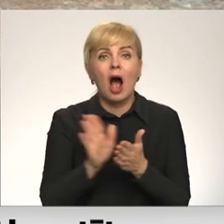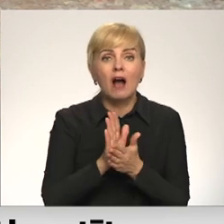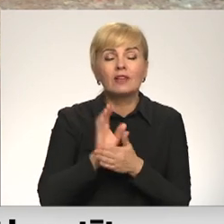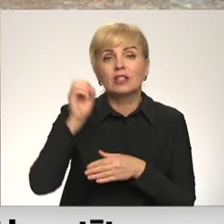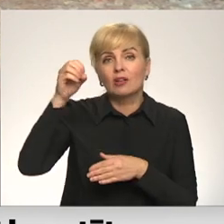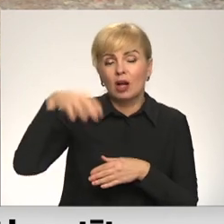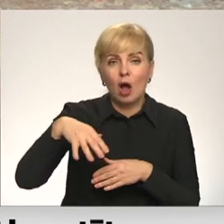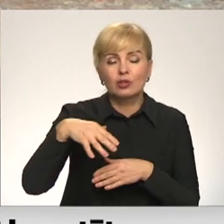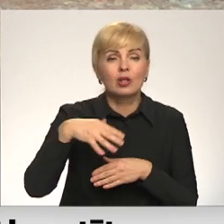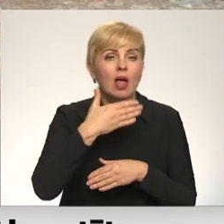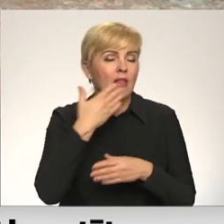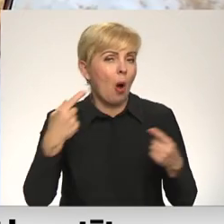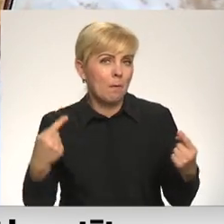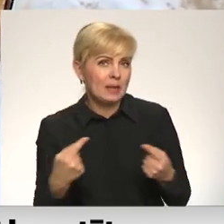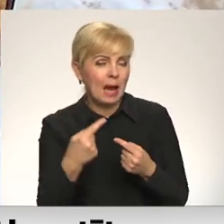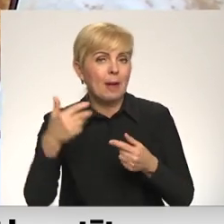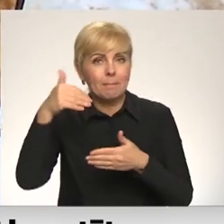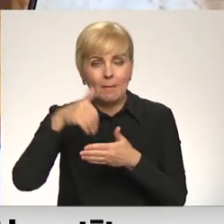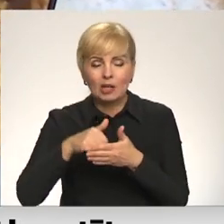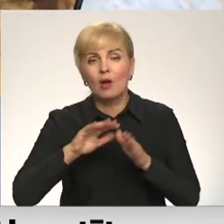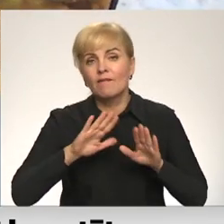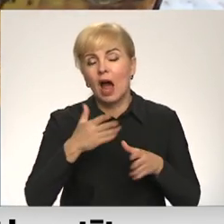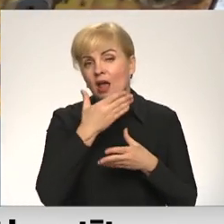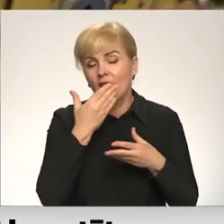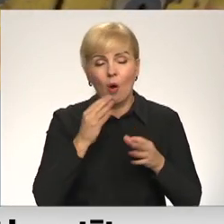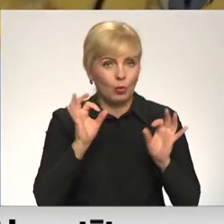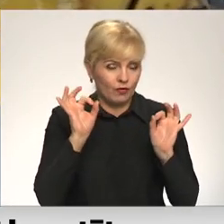drošai ievietošanai nepiemērotas paskastītes vai to nav